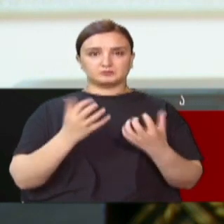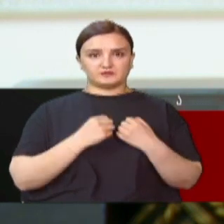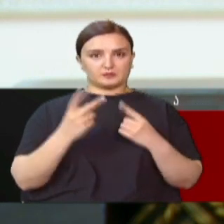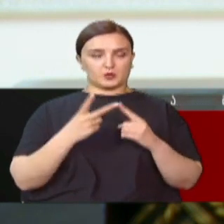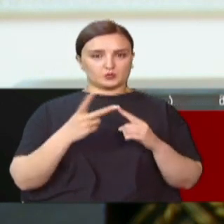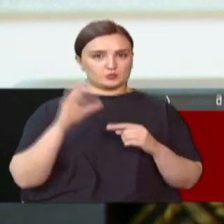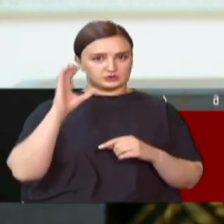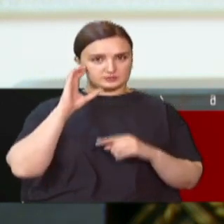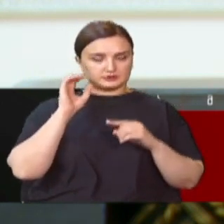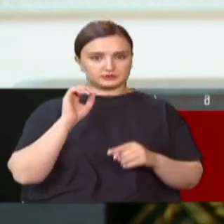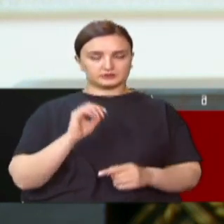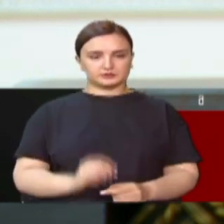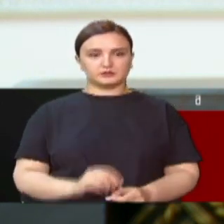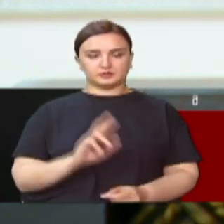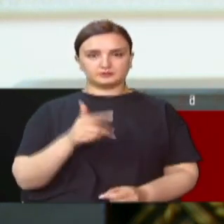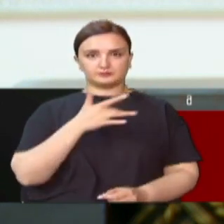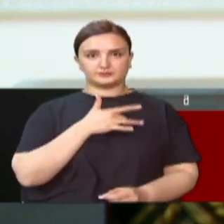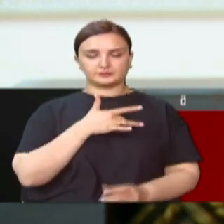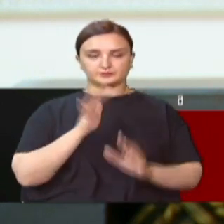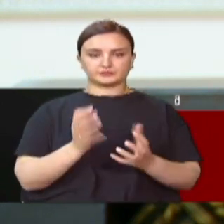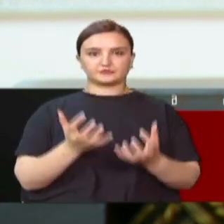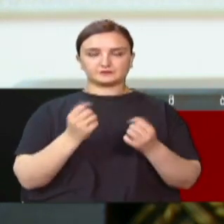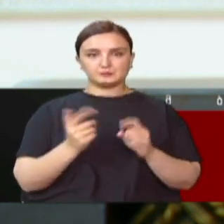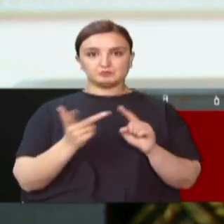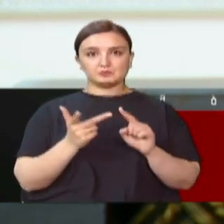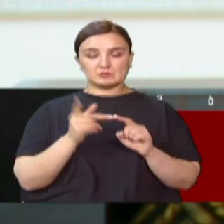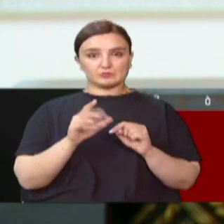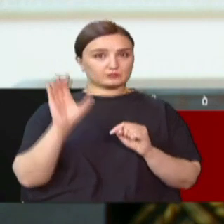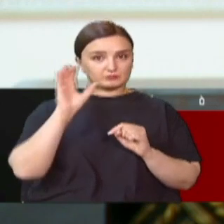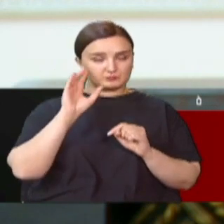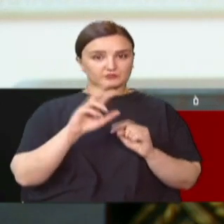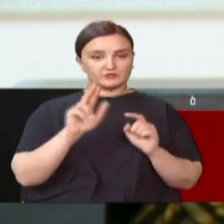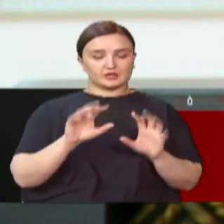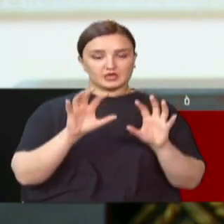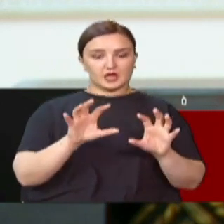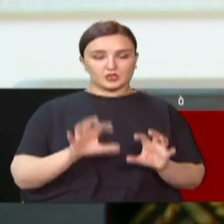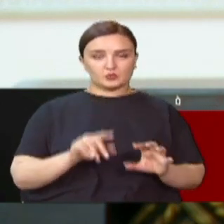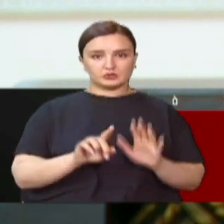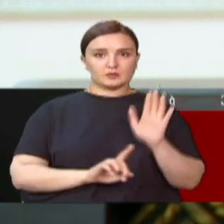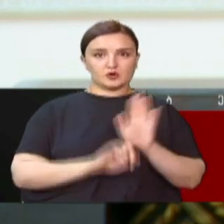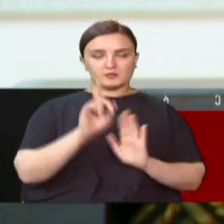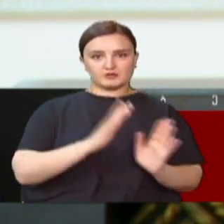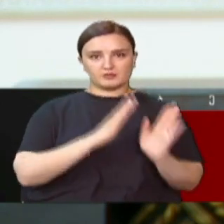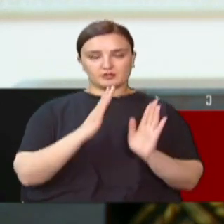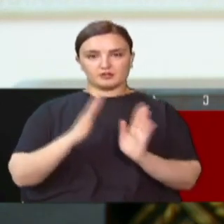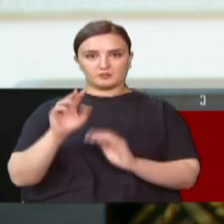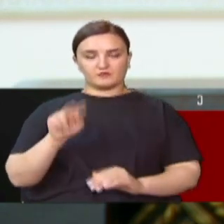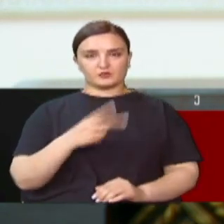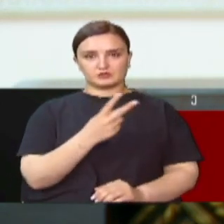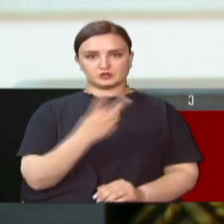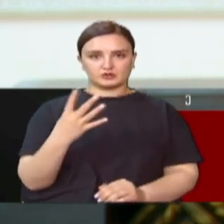მოსმენით და სავარაუდოდ მივიღეთ მესამე მოსმენითაც და გადავდებთ ამ კანონის ამოქმედებას 24